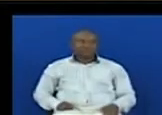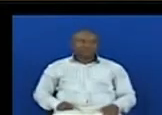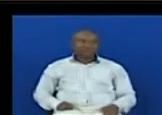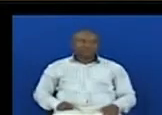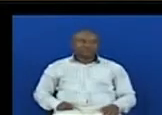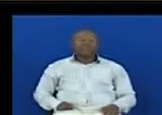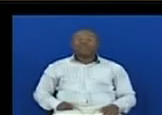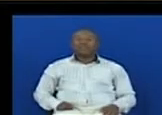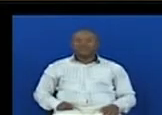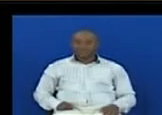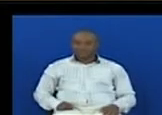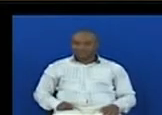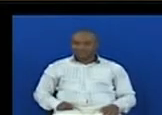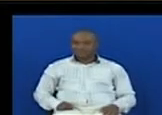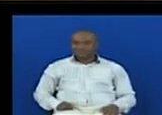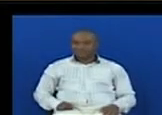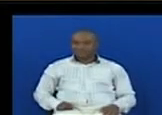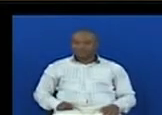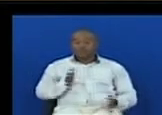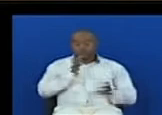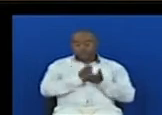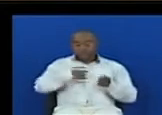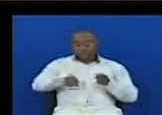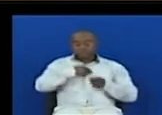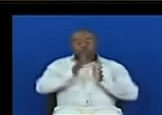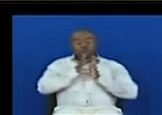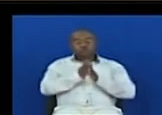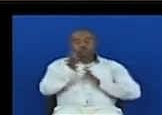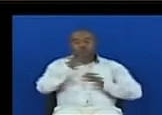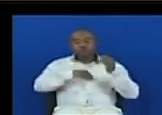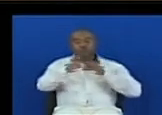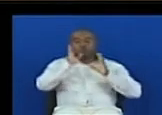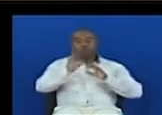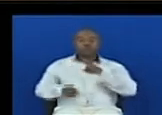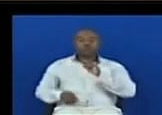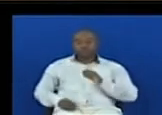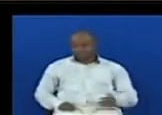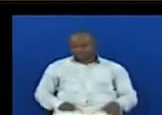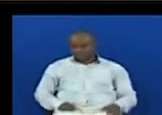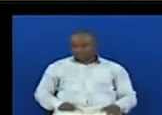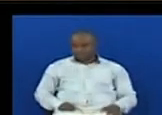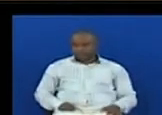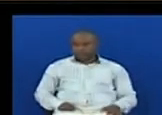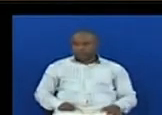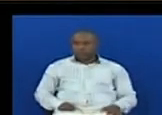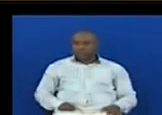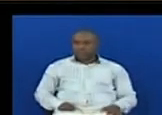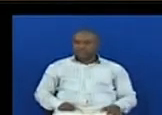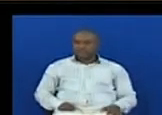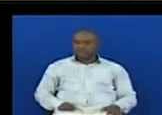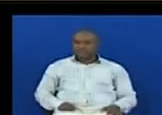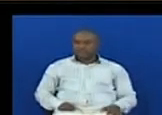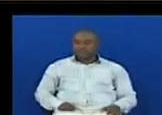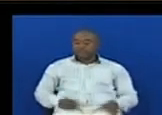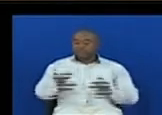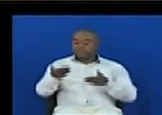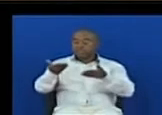Senator. Na tunashukuru sana kwa mchango wako mzuri sana. Mheshimiwa Hamidu